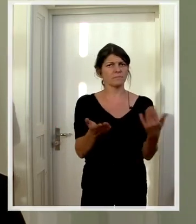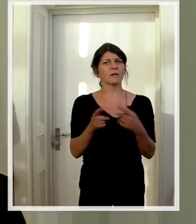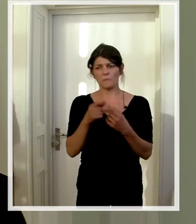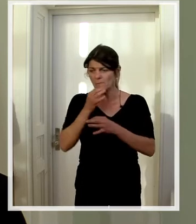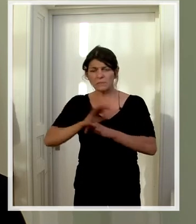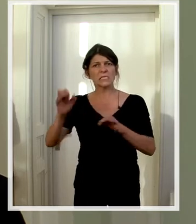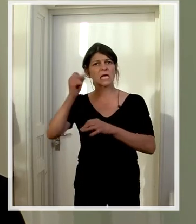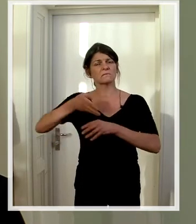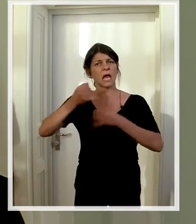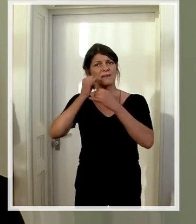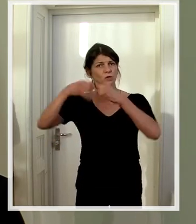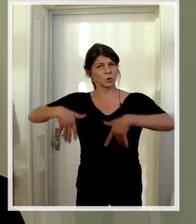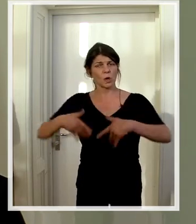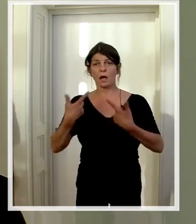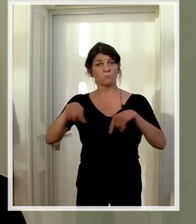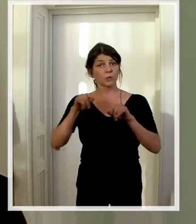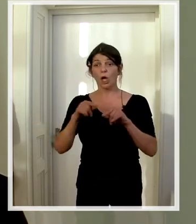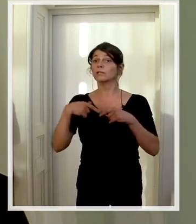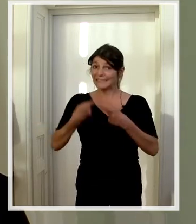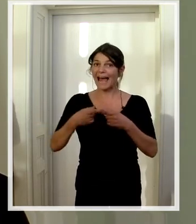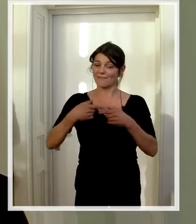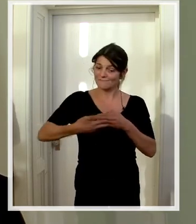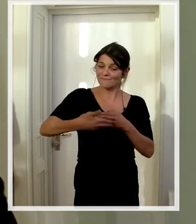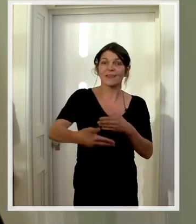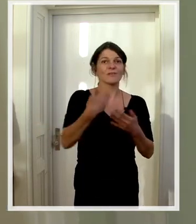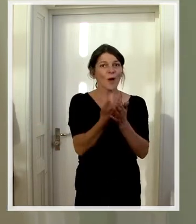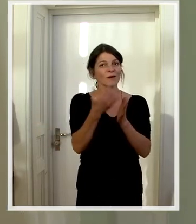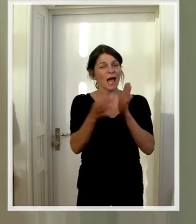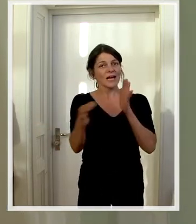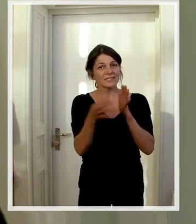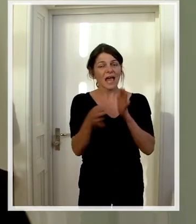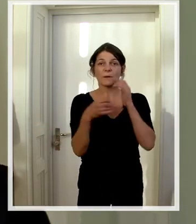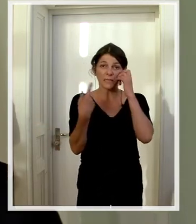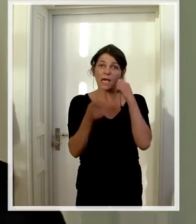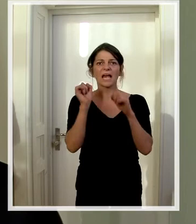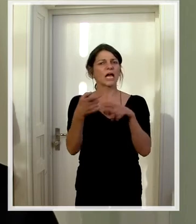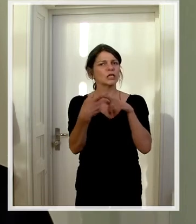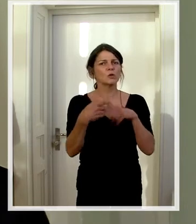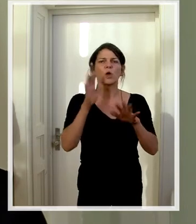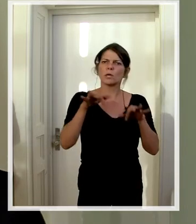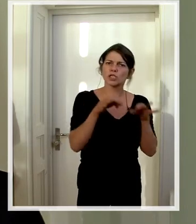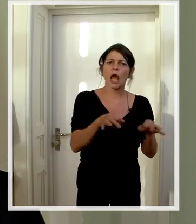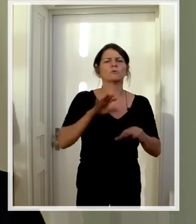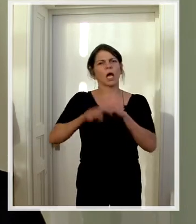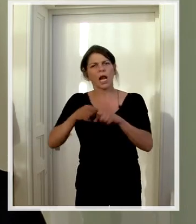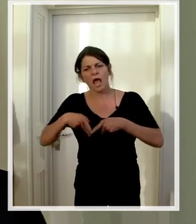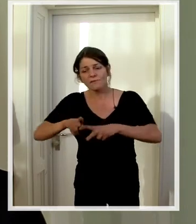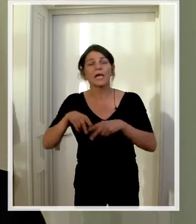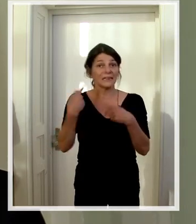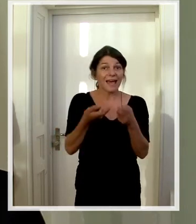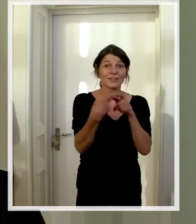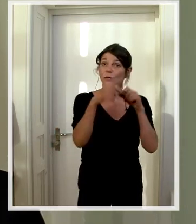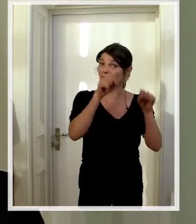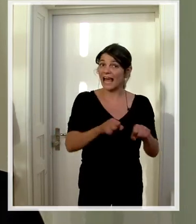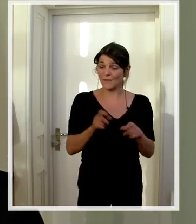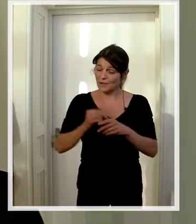es heisst für mich auch einen Schritt für weitere Massnahmen. Und dann können wir auch über Strassen, dann können wir auch über Radwege und über andere Themen diskutieren. Und das